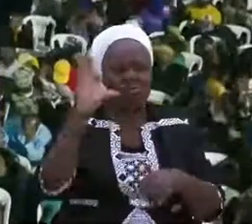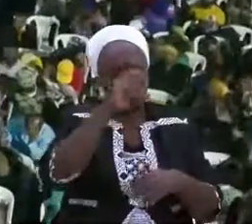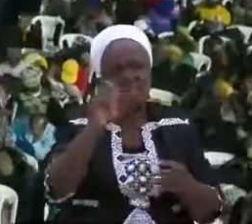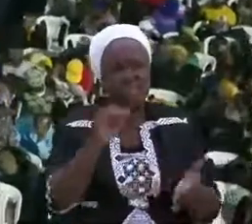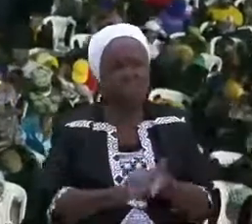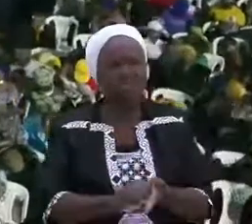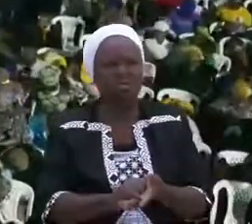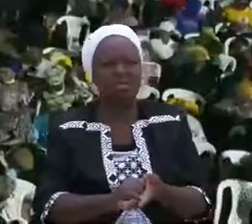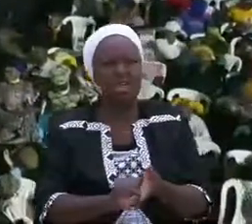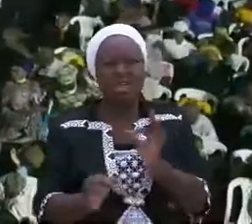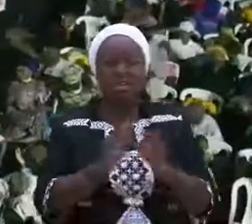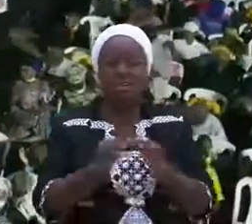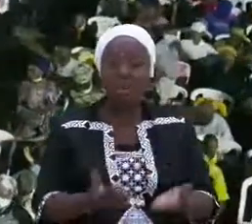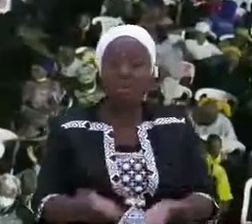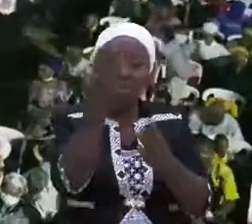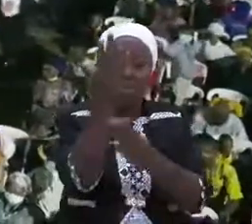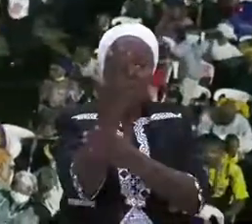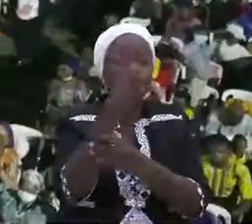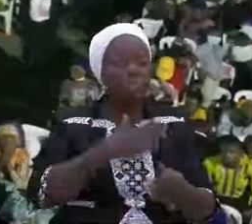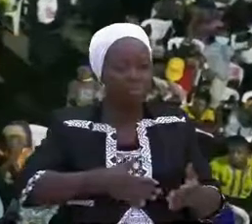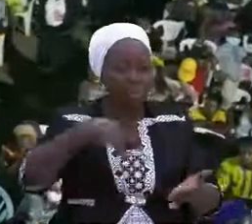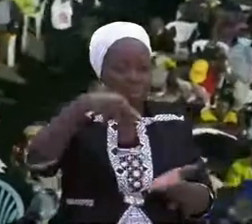main, lève-toi sur tes pieds partout où tu es.